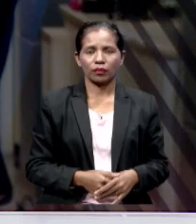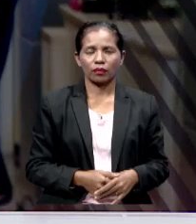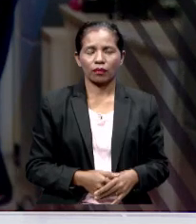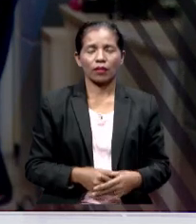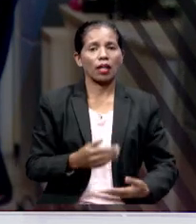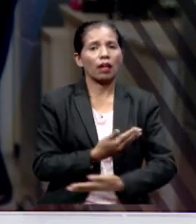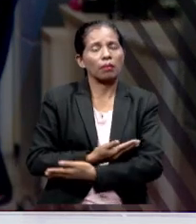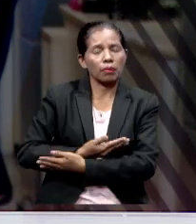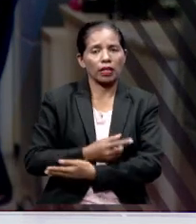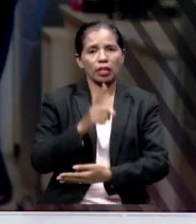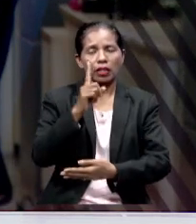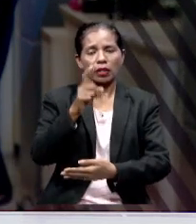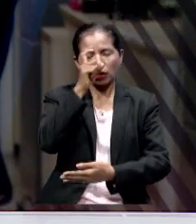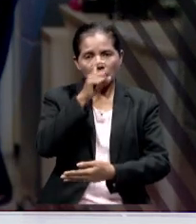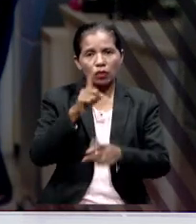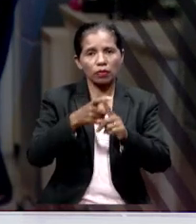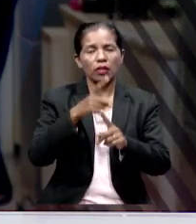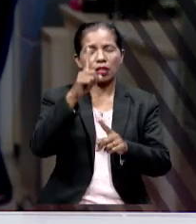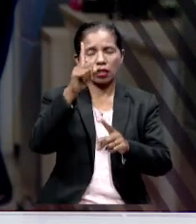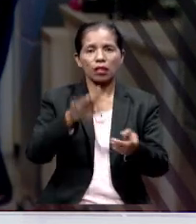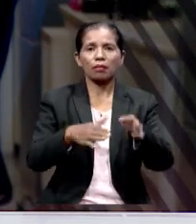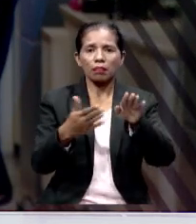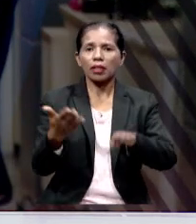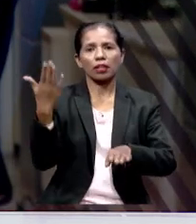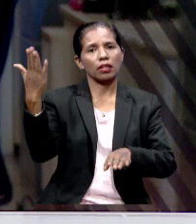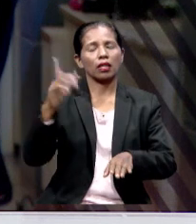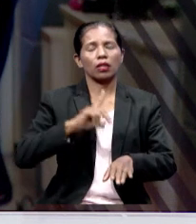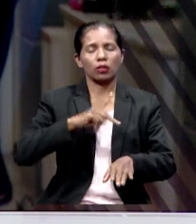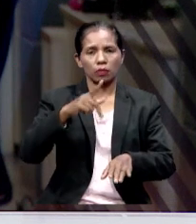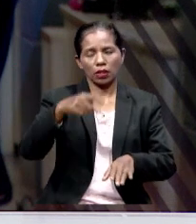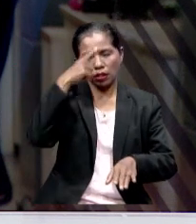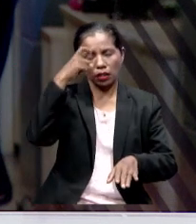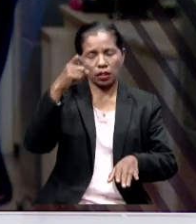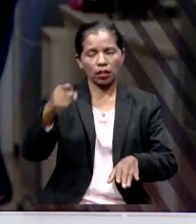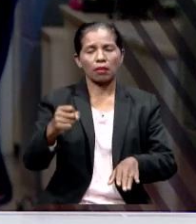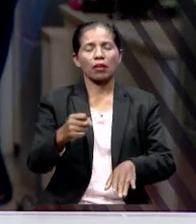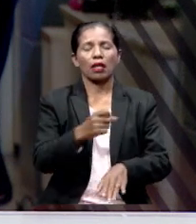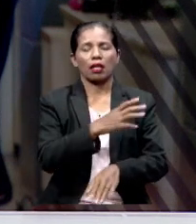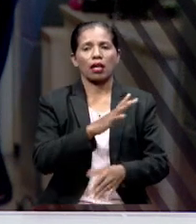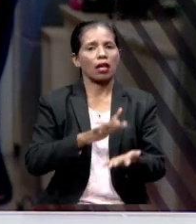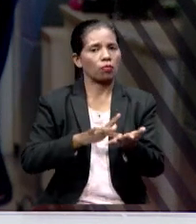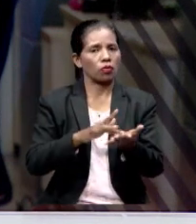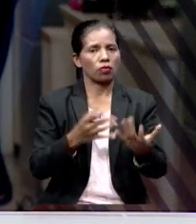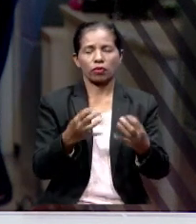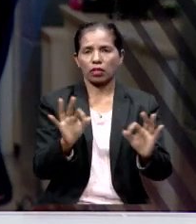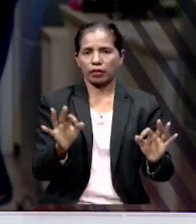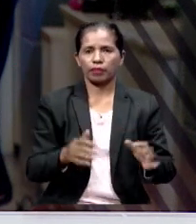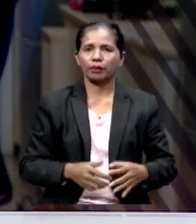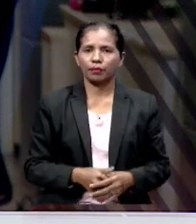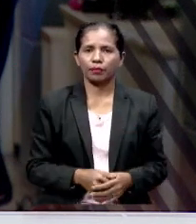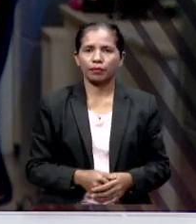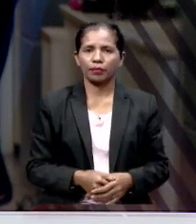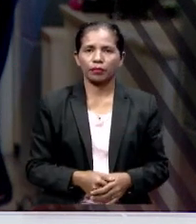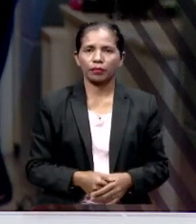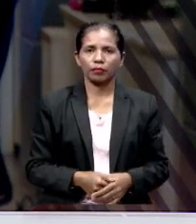Bebe ida hoida di fulani da resin mate ia ilomar tamba ai moruk antibiotik atu sona laiho.